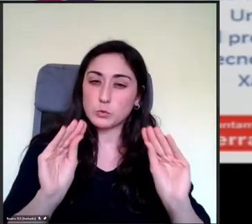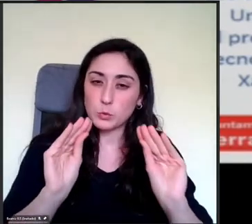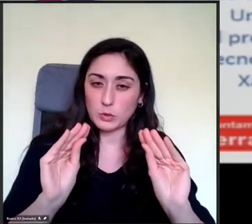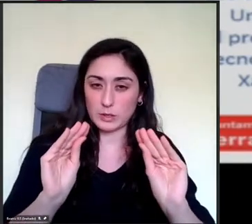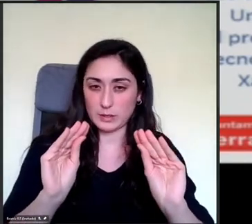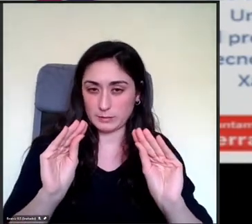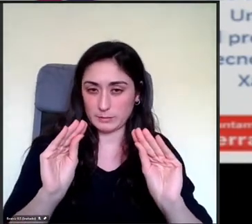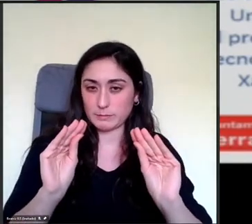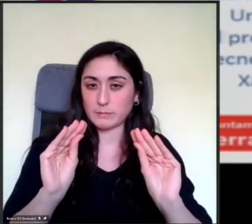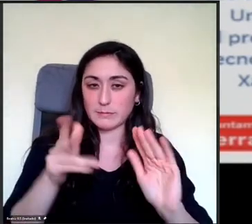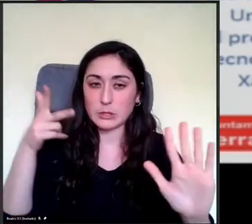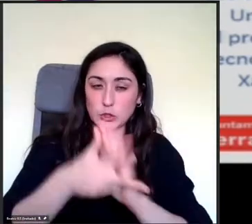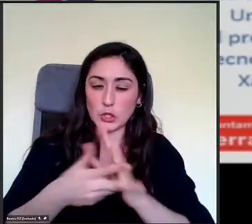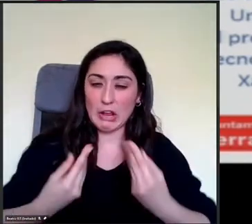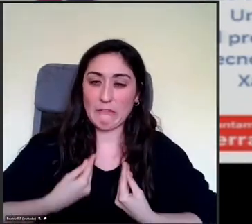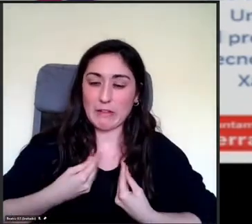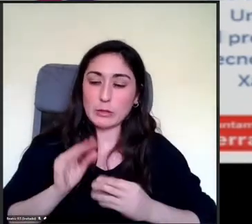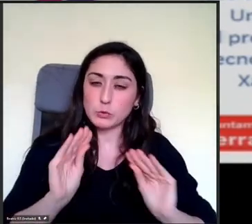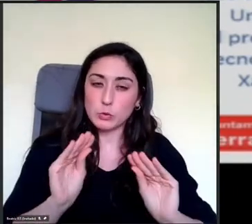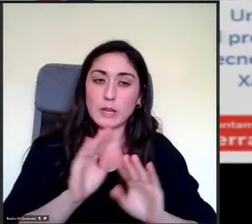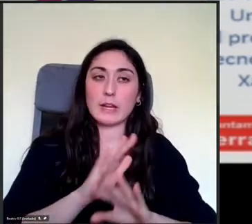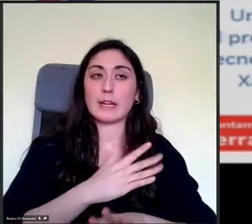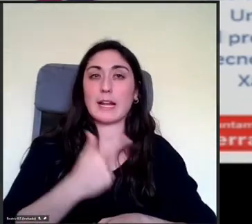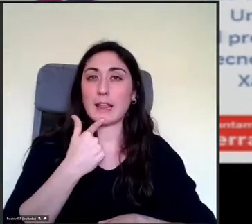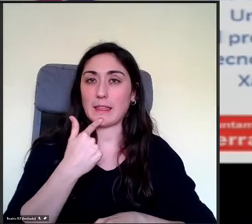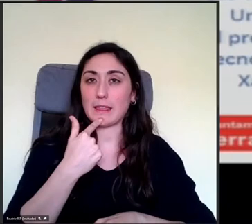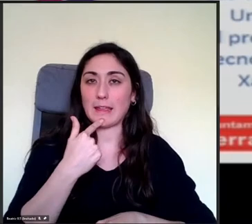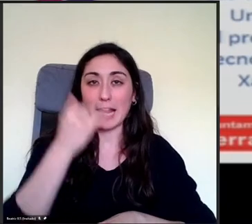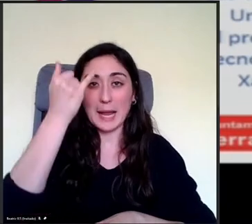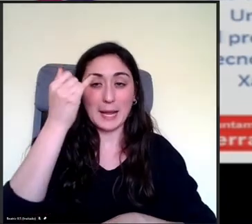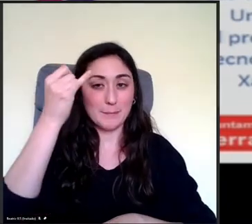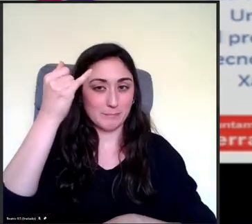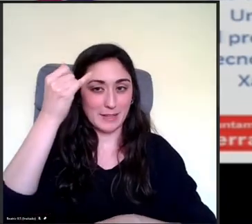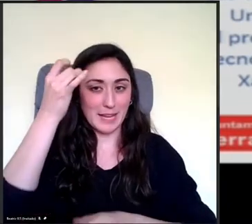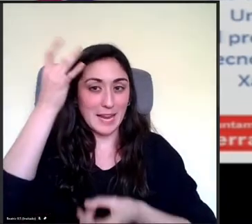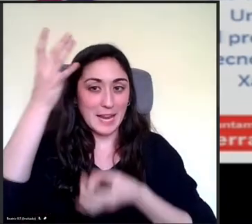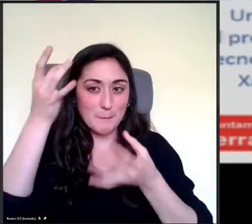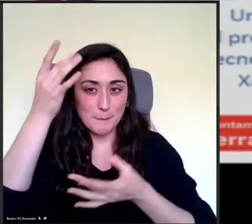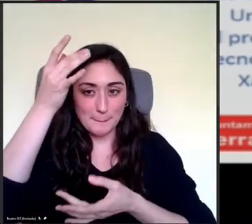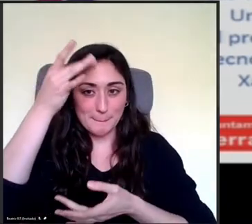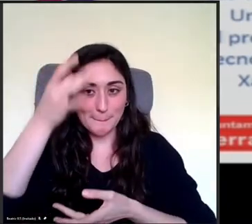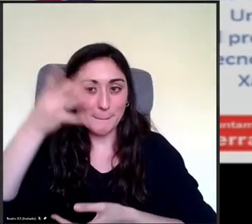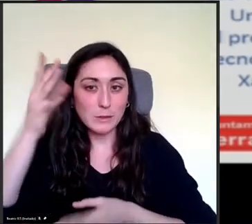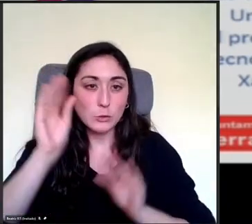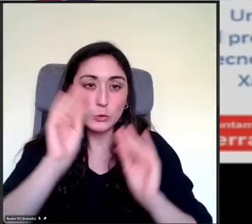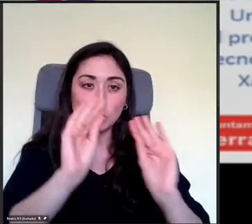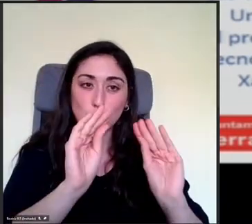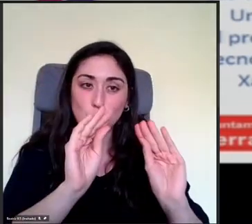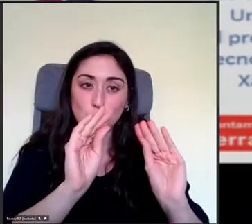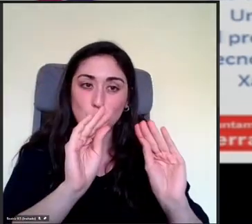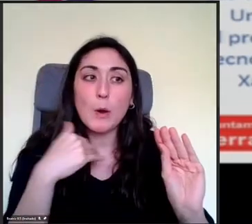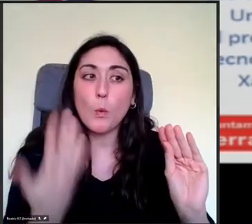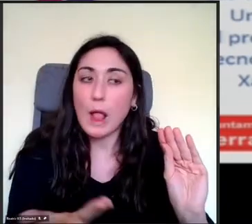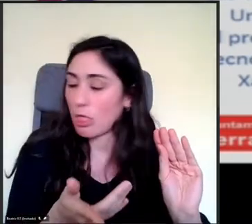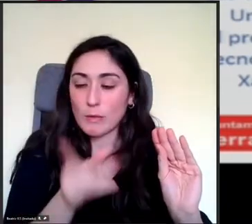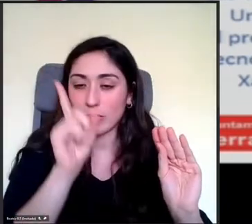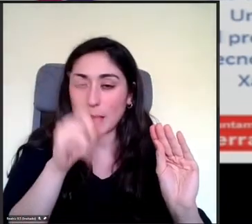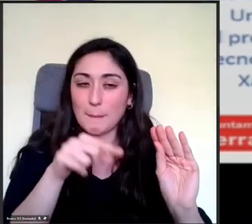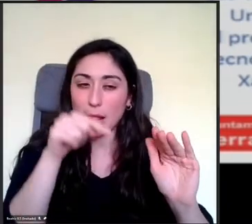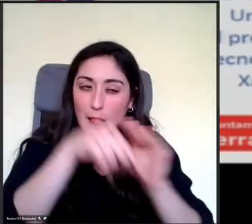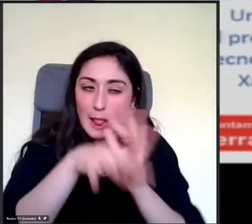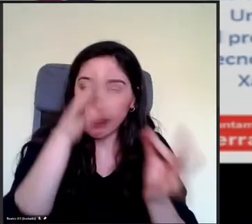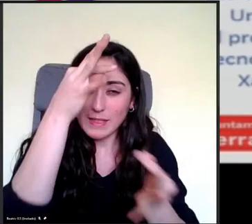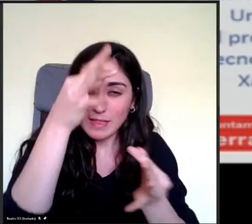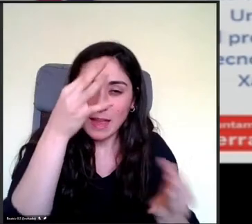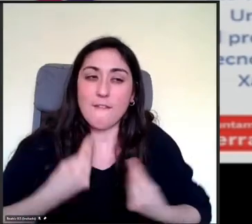tan sols saber quin és l'invent, sinó que hi ha darrere d'aquella dona que ha recercat, que ha